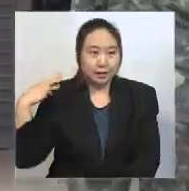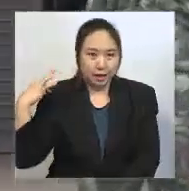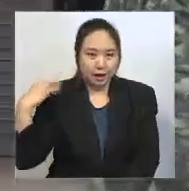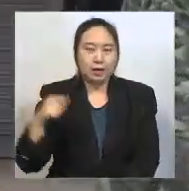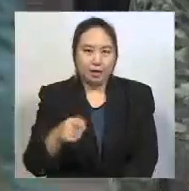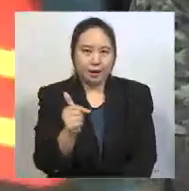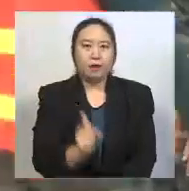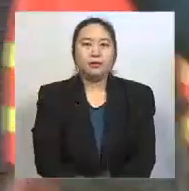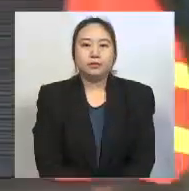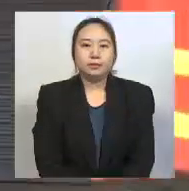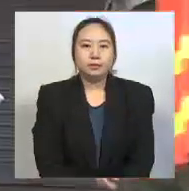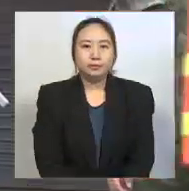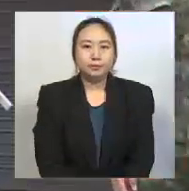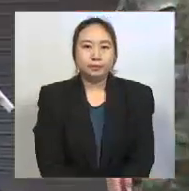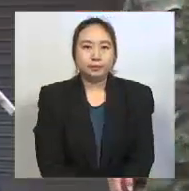ะ